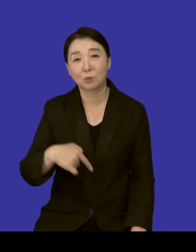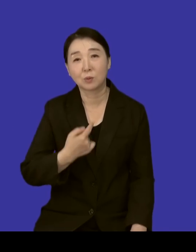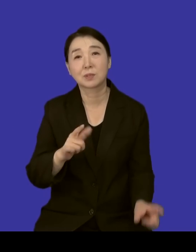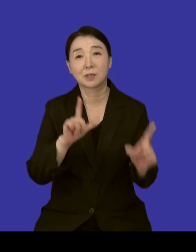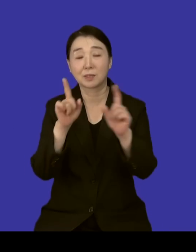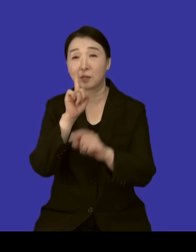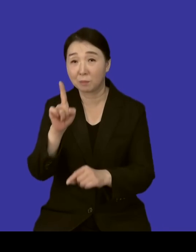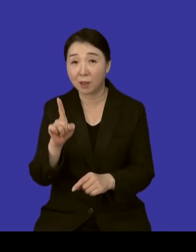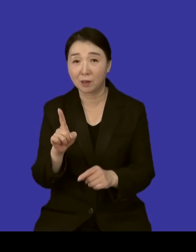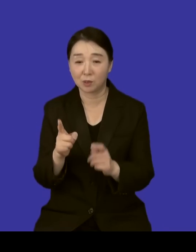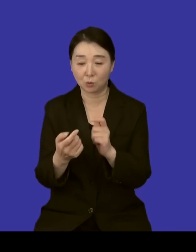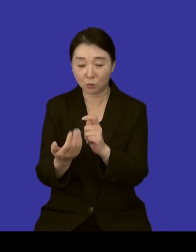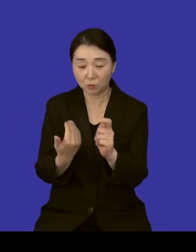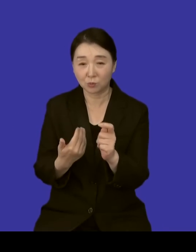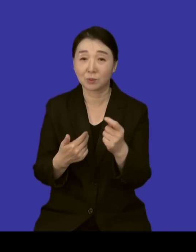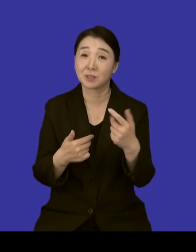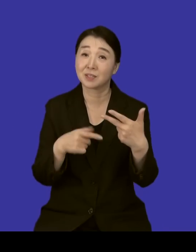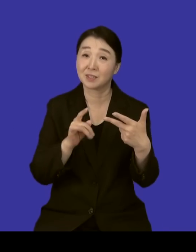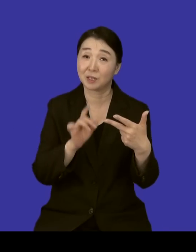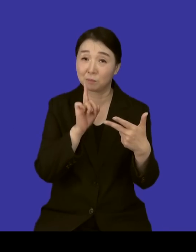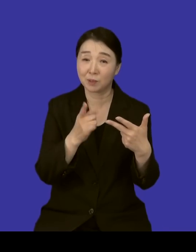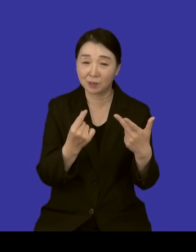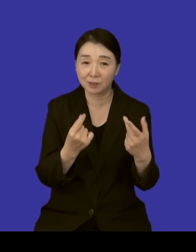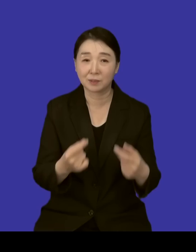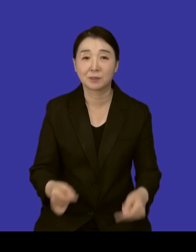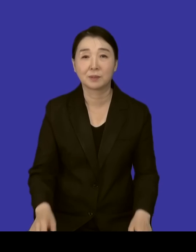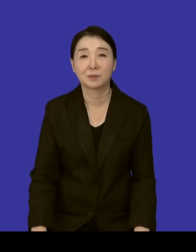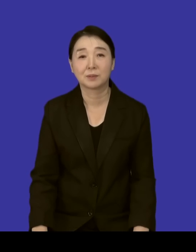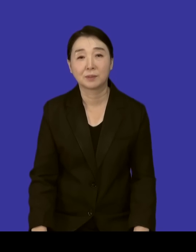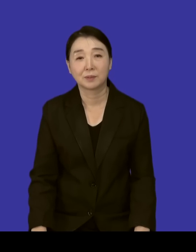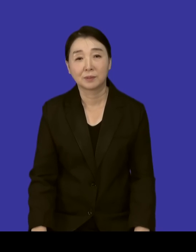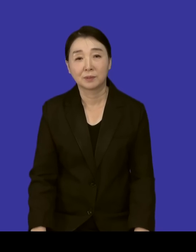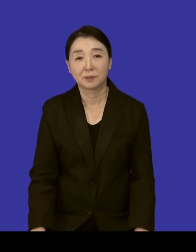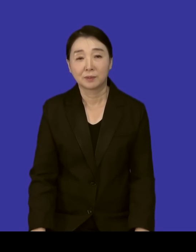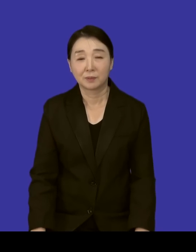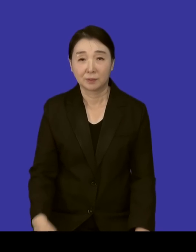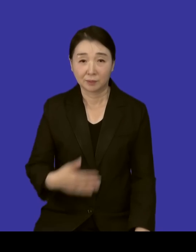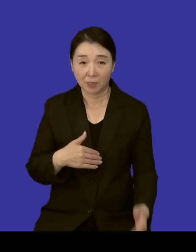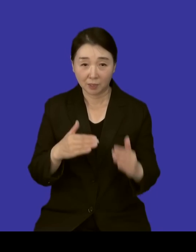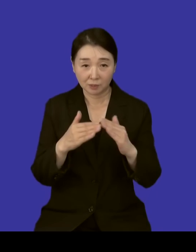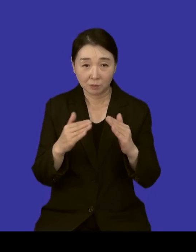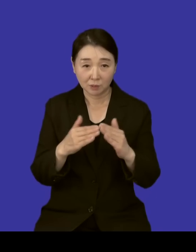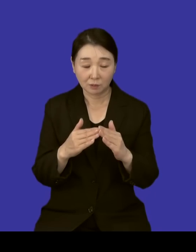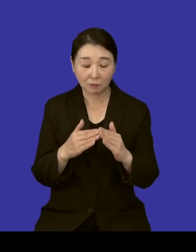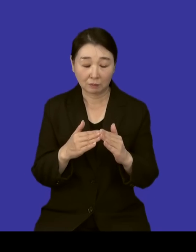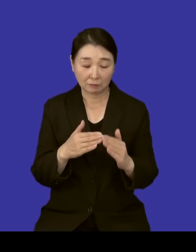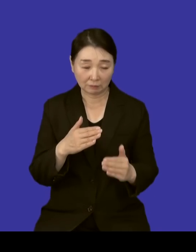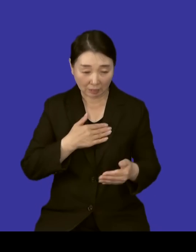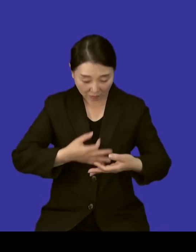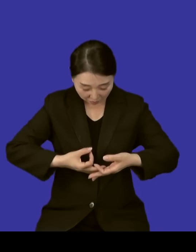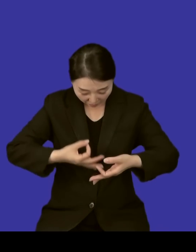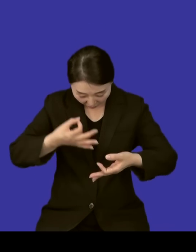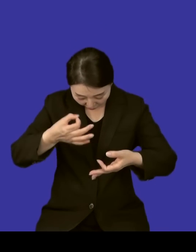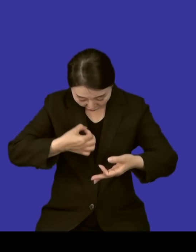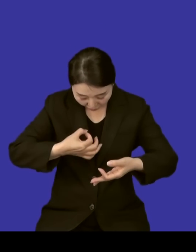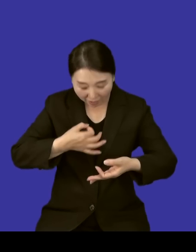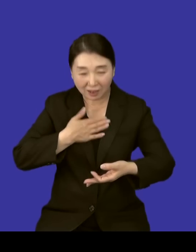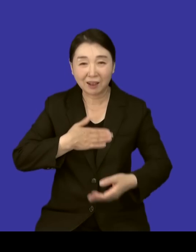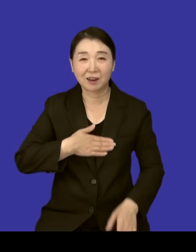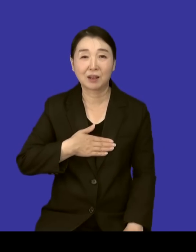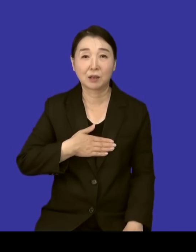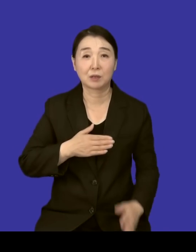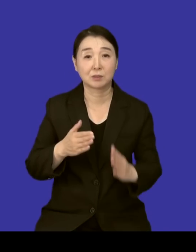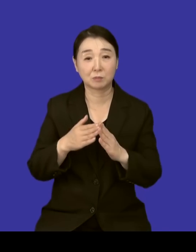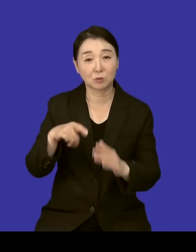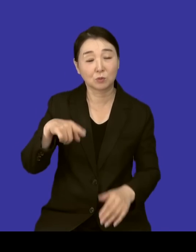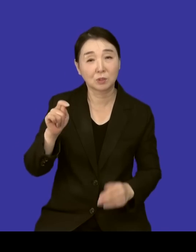고린도전서 그럼요. 7장에. 예. 그렇게 해서 이제 제가 집에서 그러니까 내 주제를 알고 네. 집에서 큐티